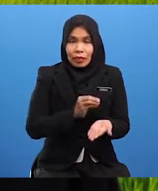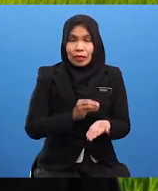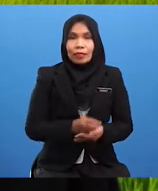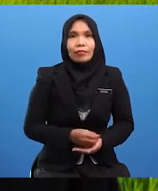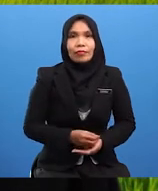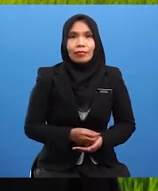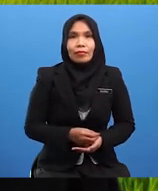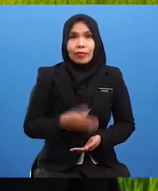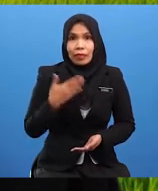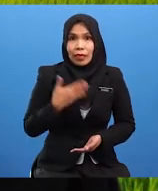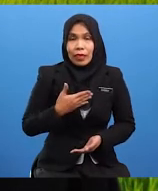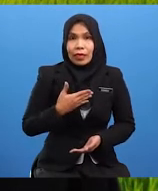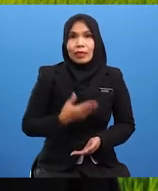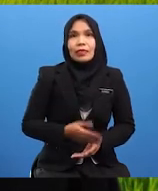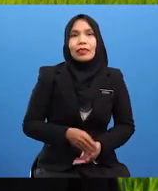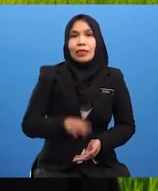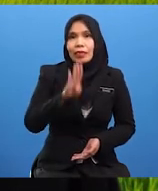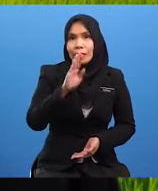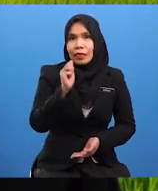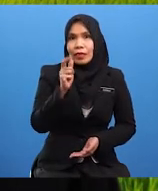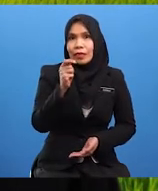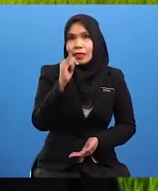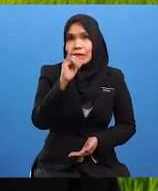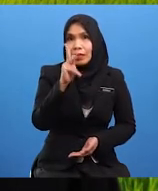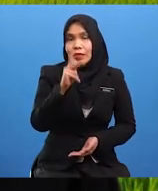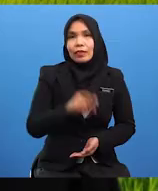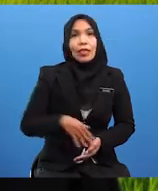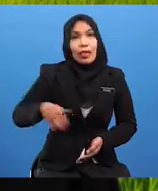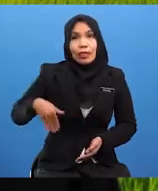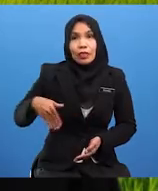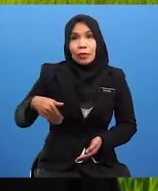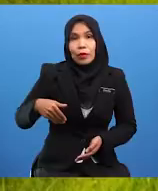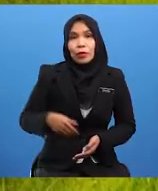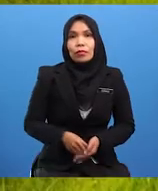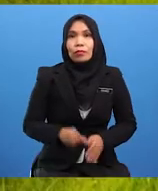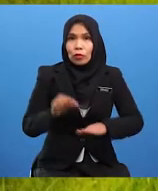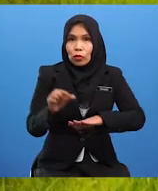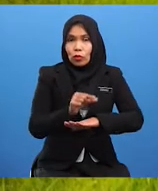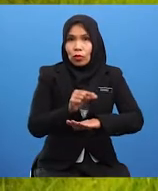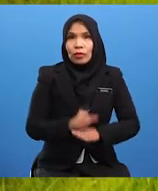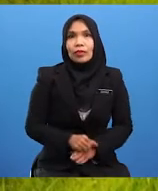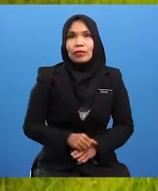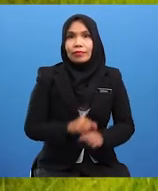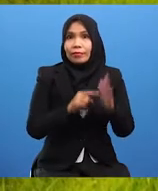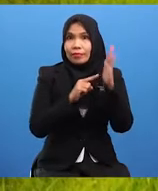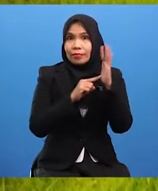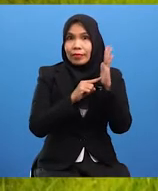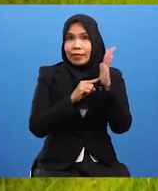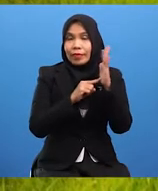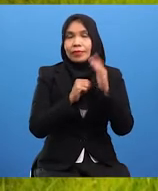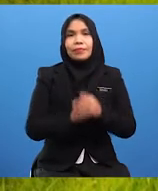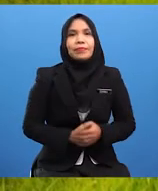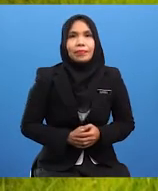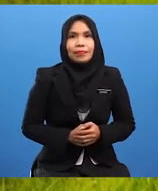hitam, sebelum kaedah lilin dari Jawa diperkenalkan. Dalam sistem pendidikan